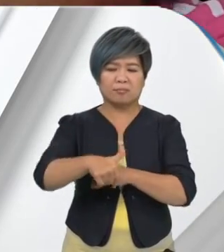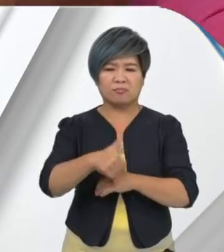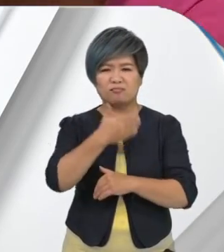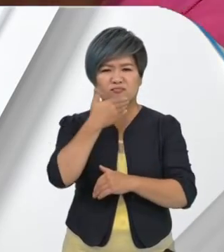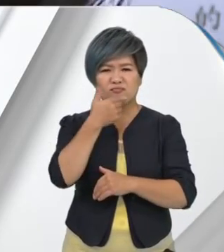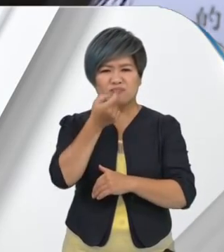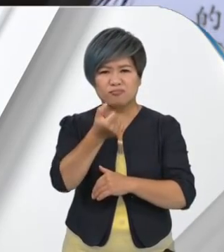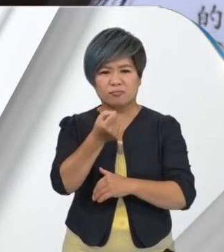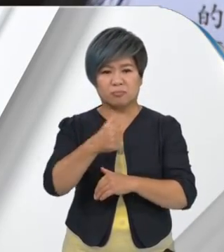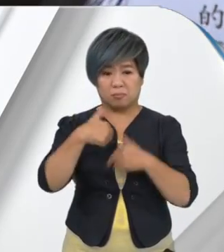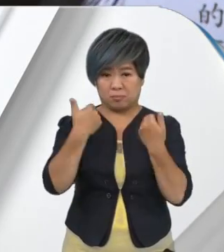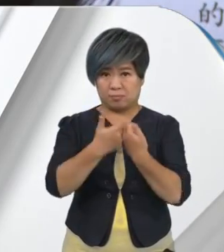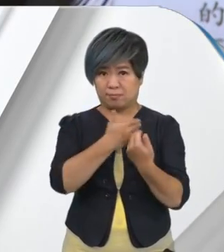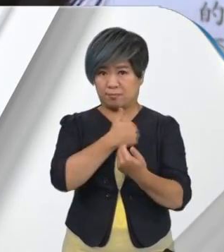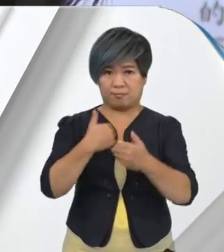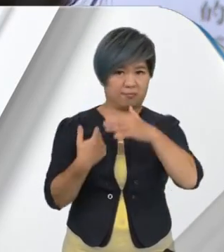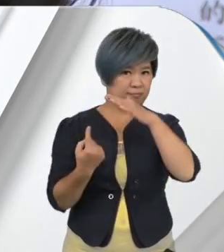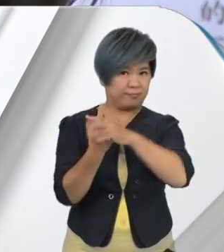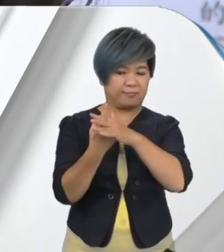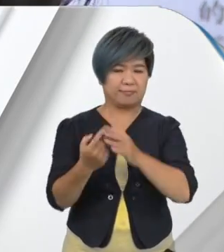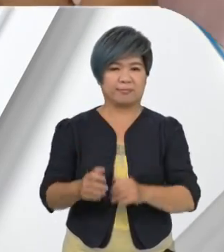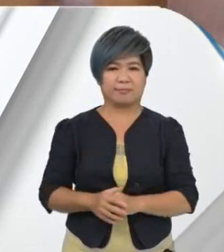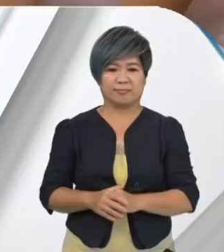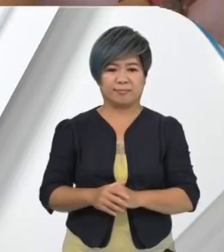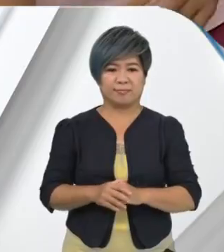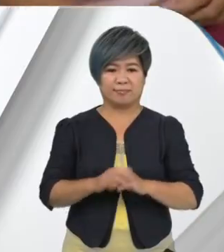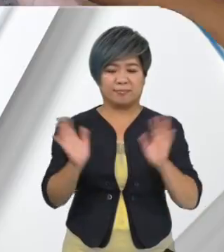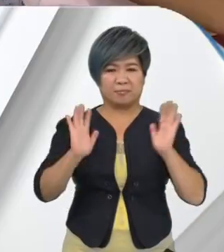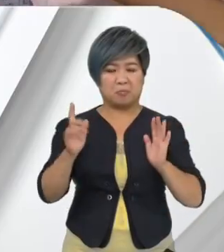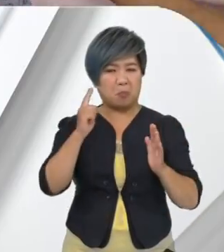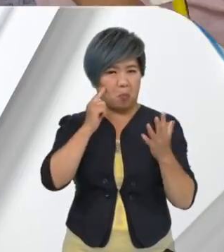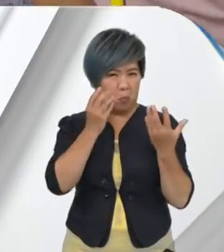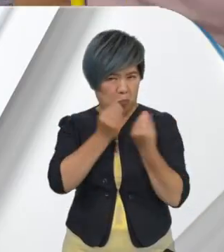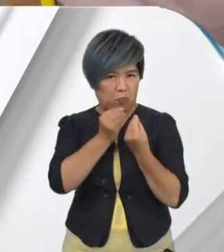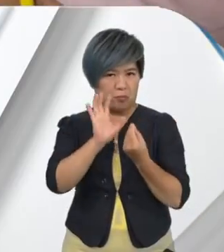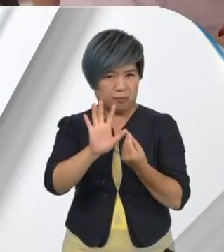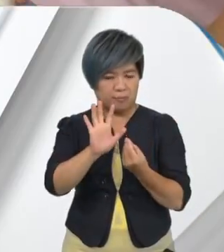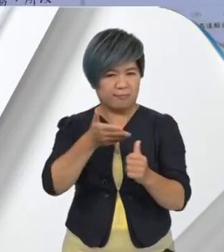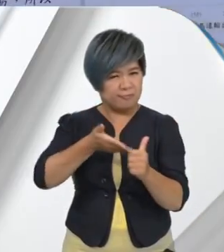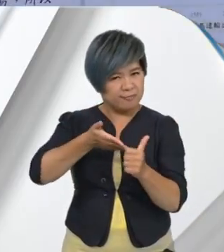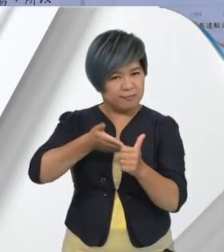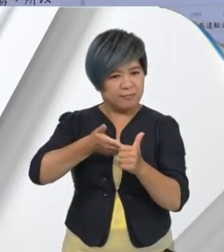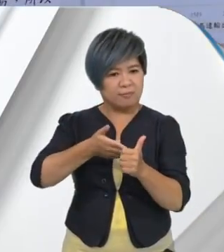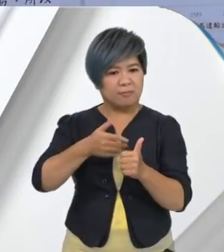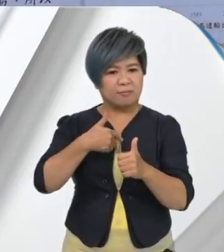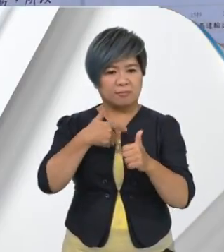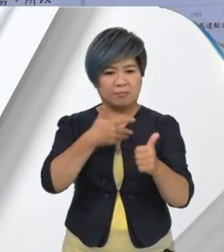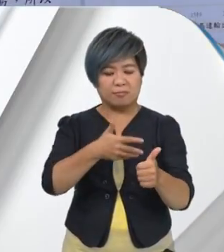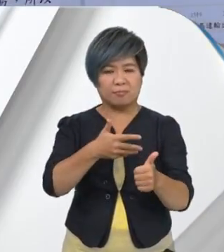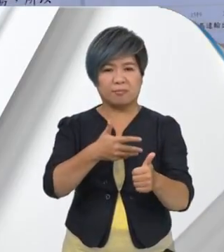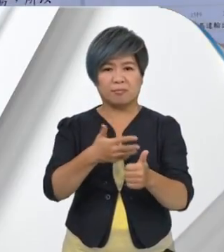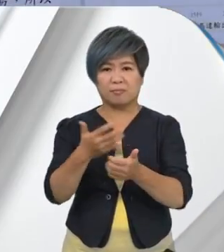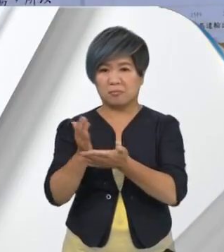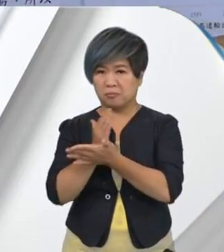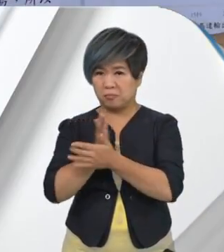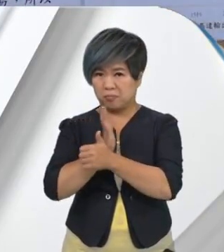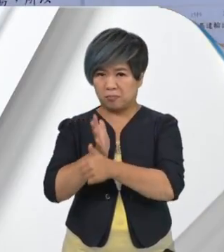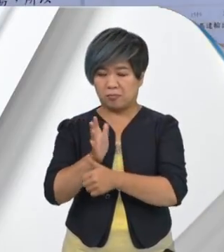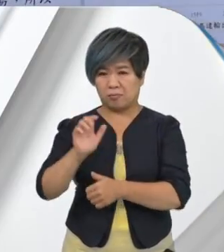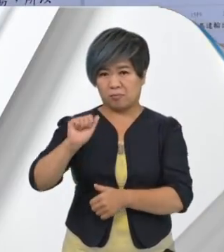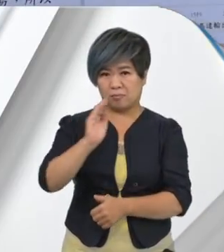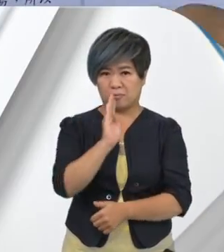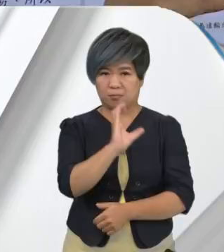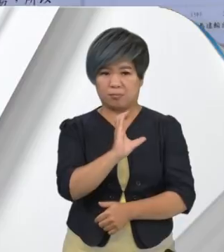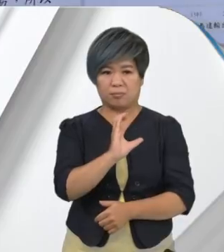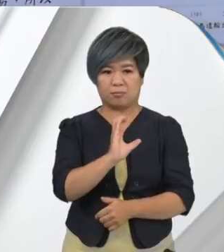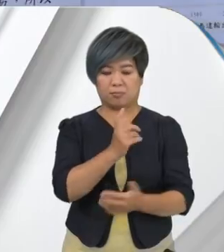国竞赛第八表现实力。 孩子们那个默契培养出来，是说我问这一个，评审问这一个 ，A、B、C，